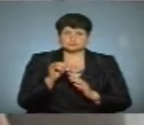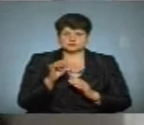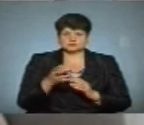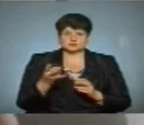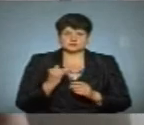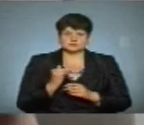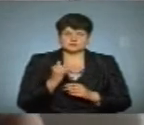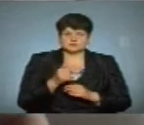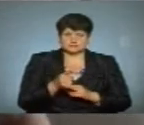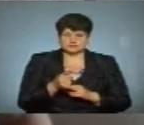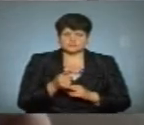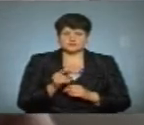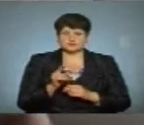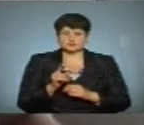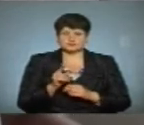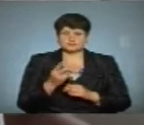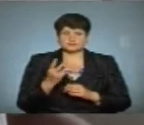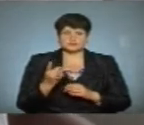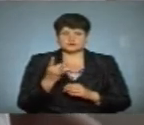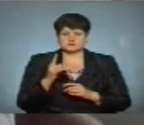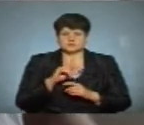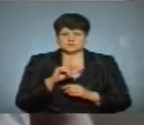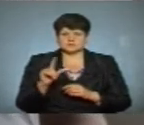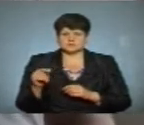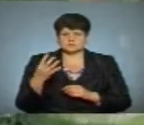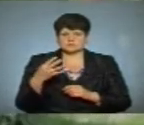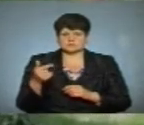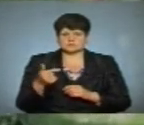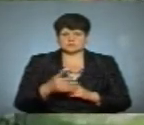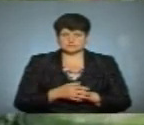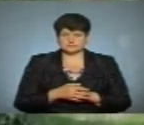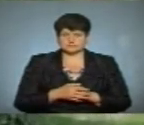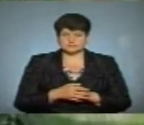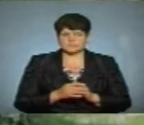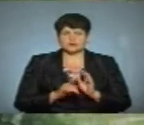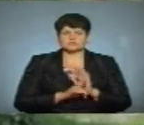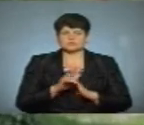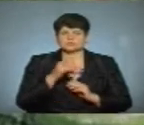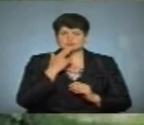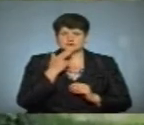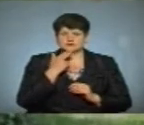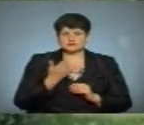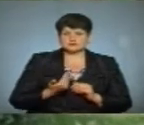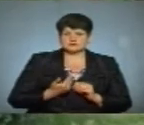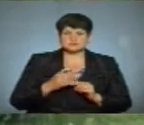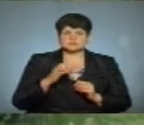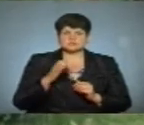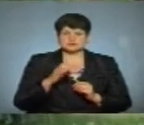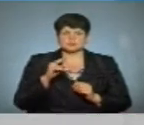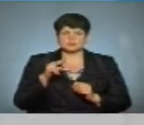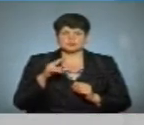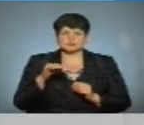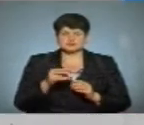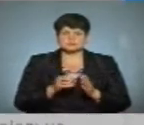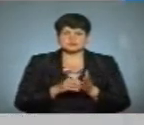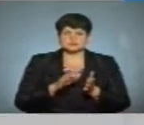заправляти, щоб 2 рази поїхати, це на 40 гривень. На початку червня житель Скали-Подільської Сергій Бондарчук